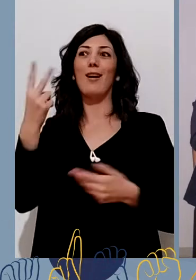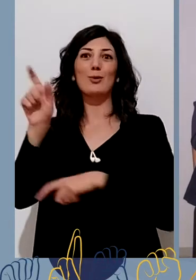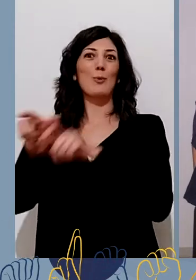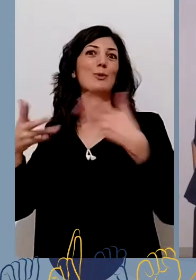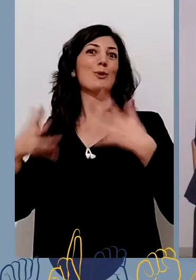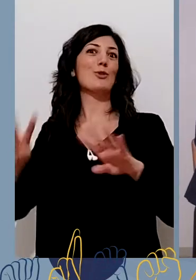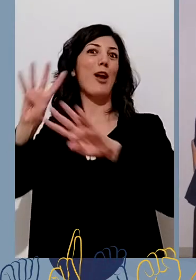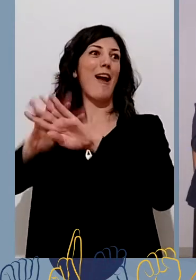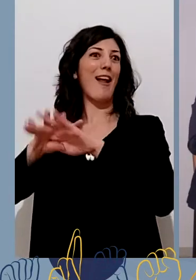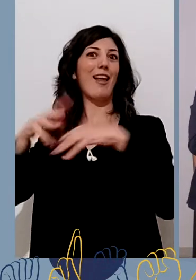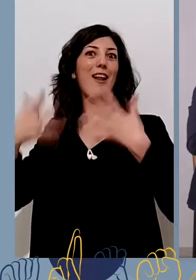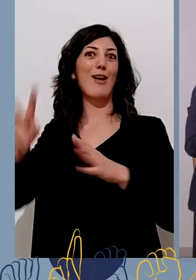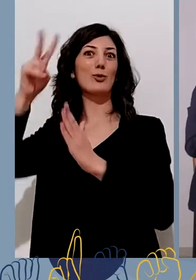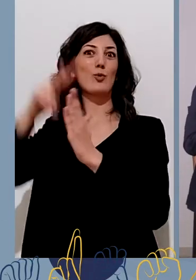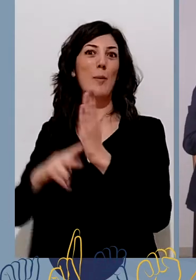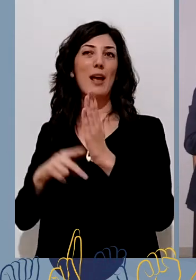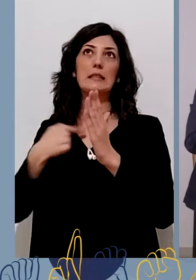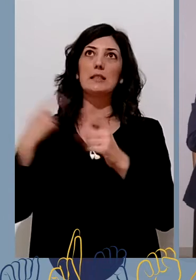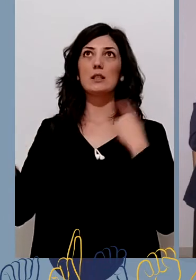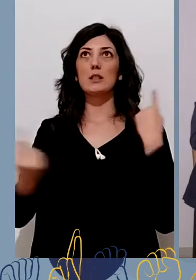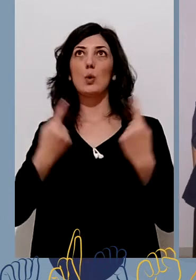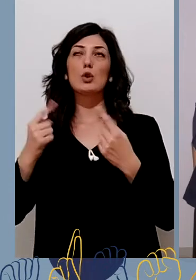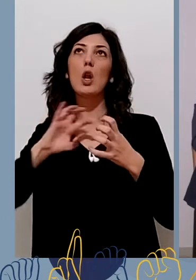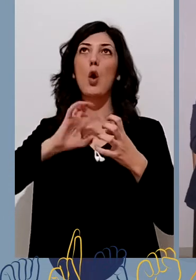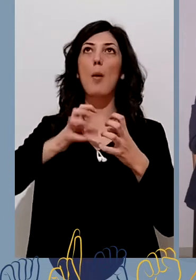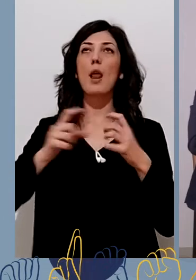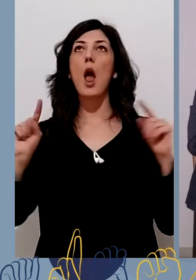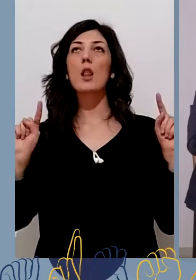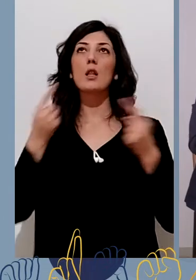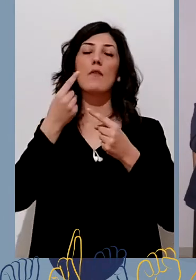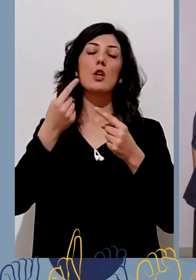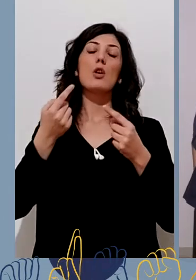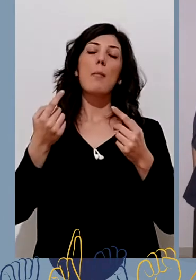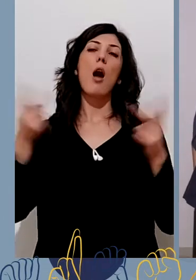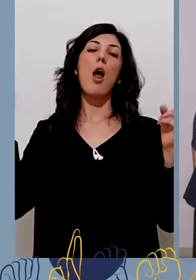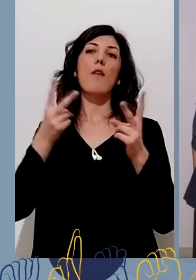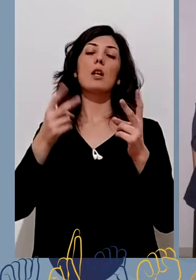un po' difficile, insomma. Meno male che poi il giudice capì, chiamò un altro interprete. Ecco,